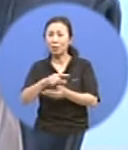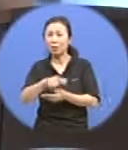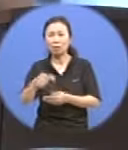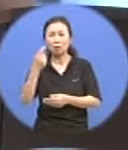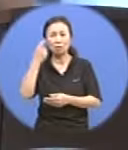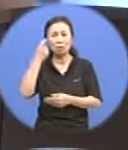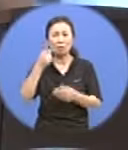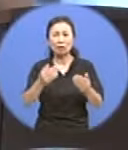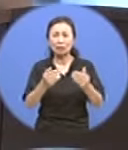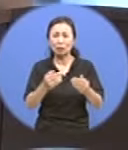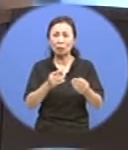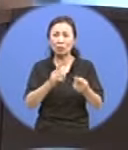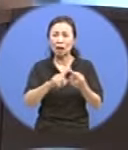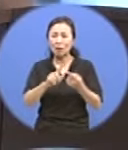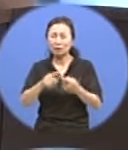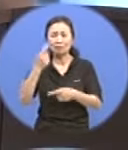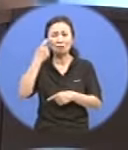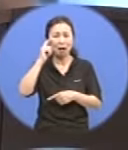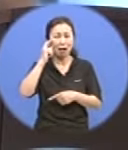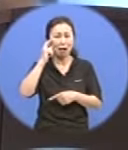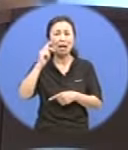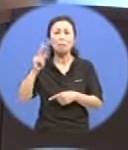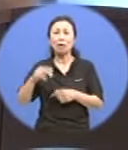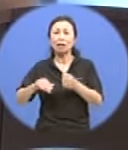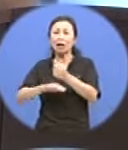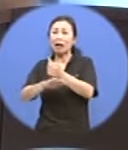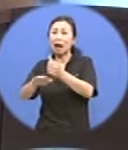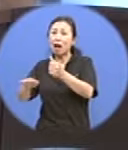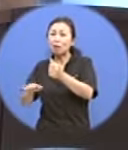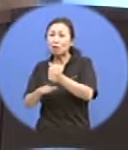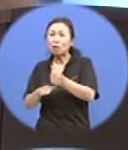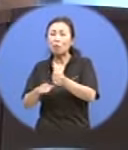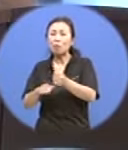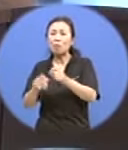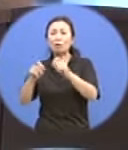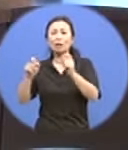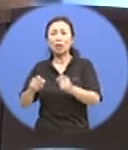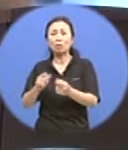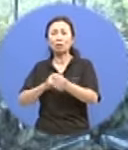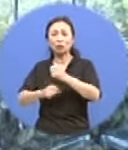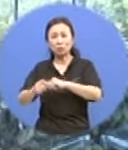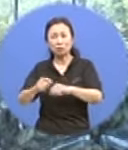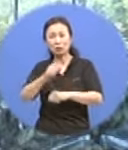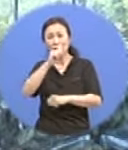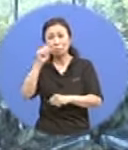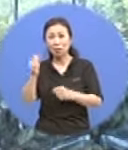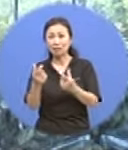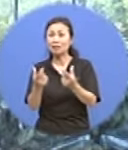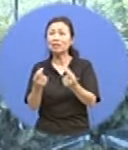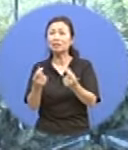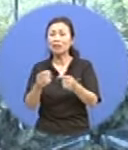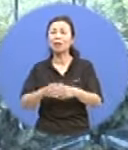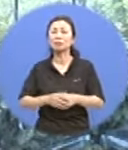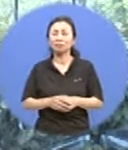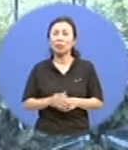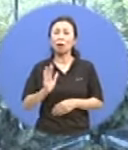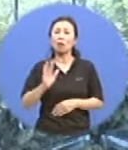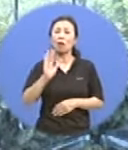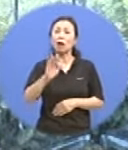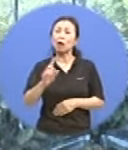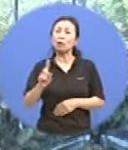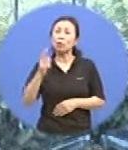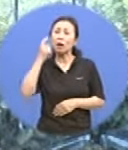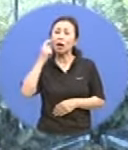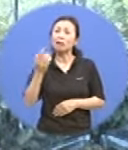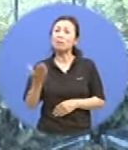ども、これからさらなる成長に向けてはどのようになさるご予定ですか？そうですね、 やっぱりものづくりの基本は、い